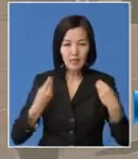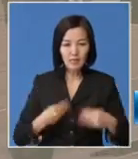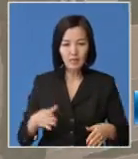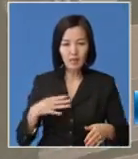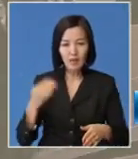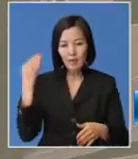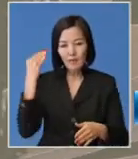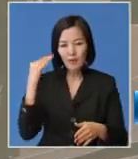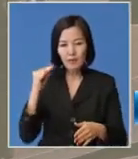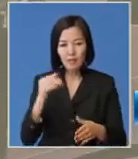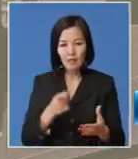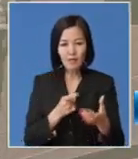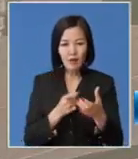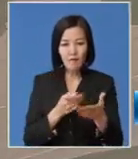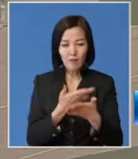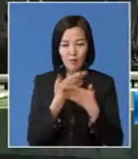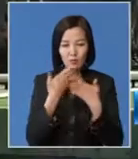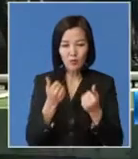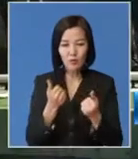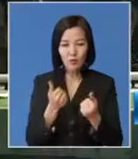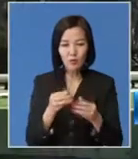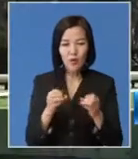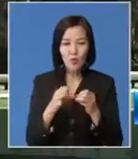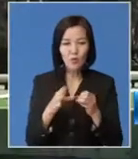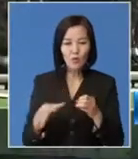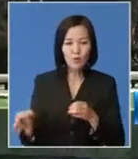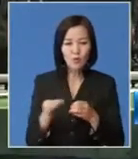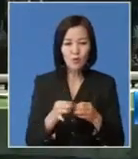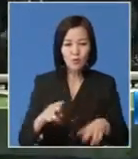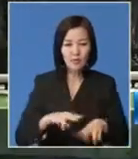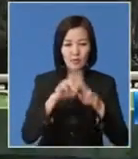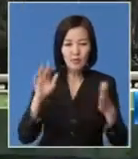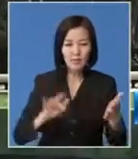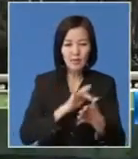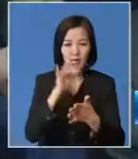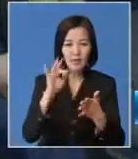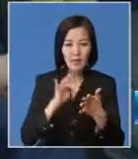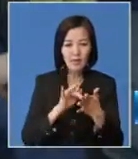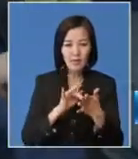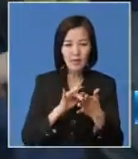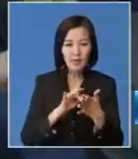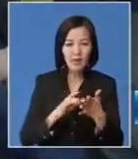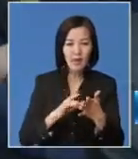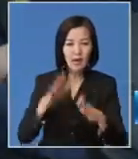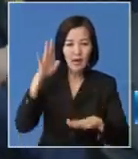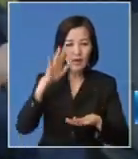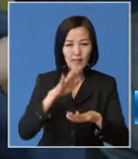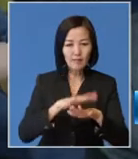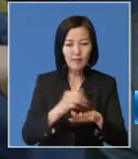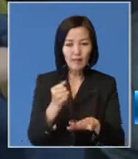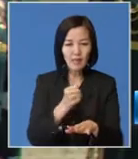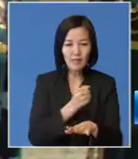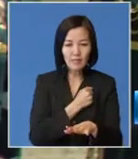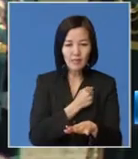сияқты мойындарына автомат асынған жоқ. 14 облыс және Астана мен Алматы қалаларының басшылары мұнда әскери жоралғыны